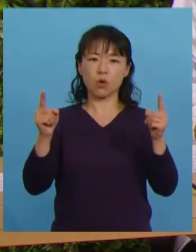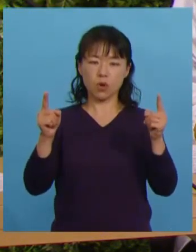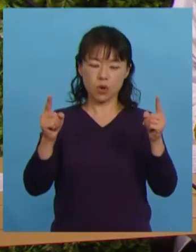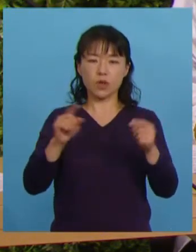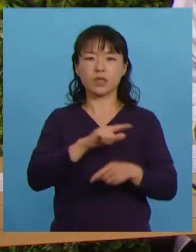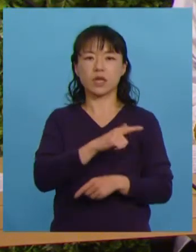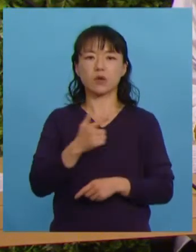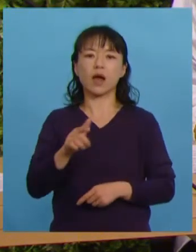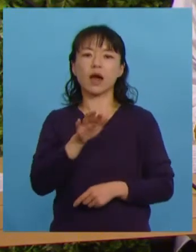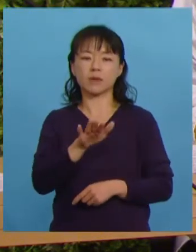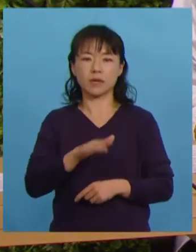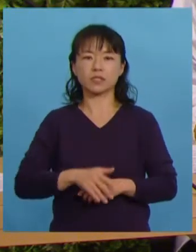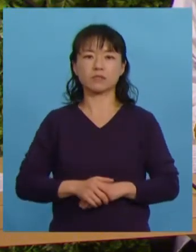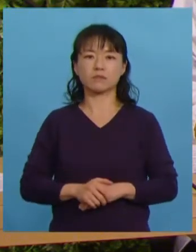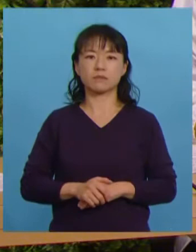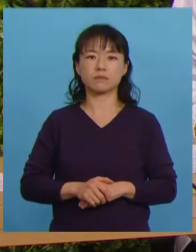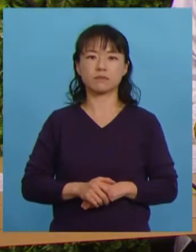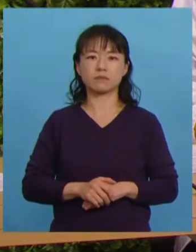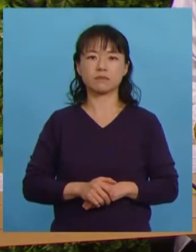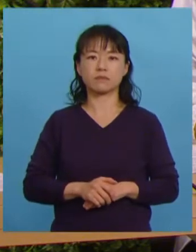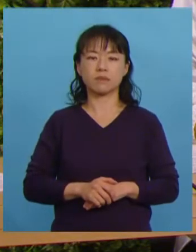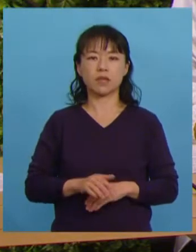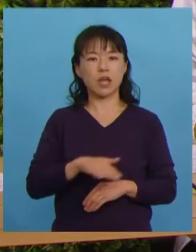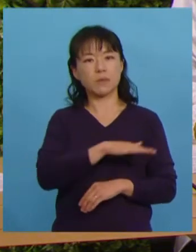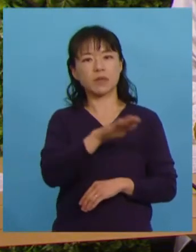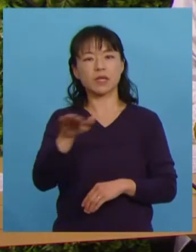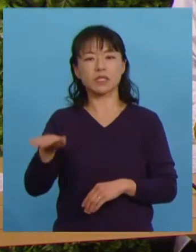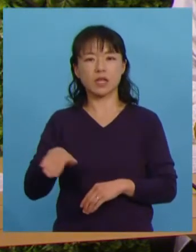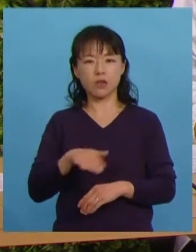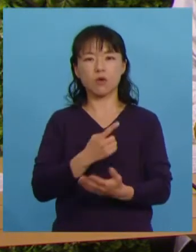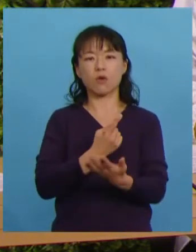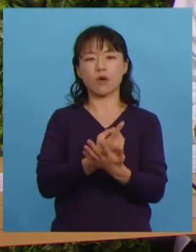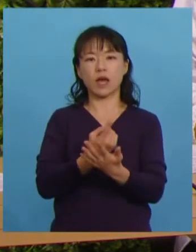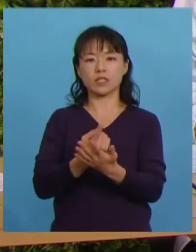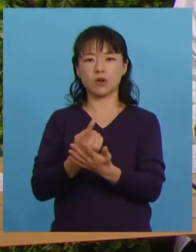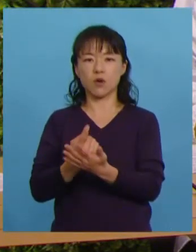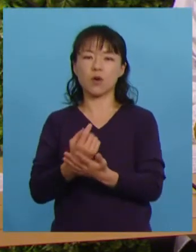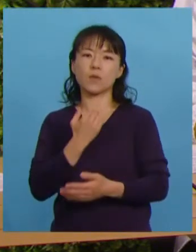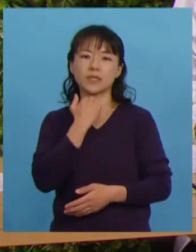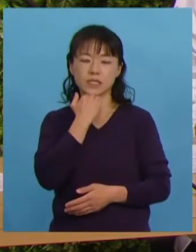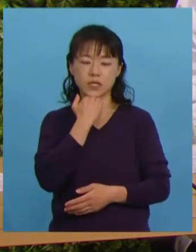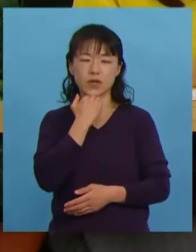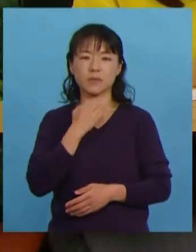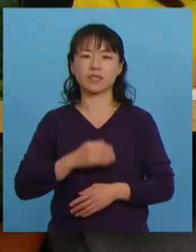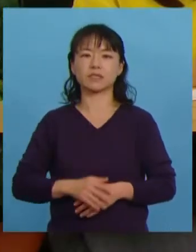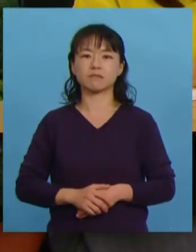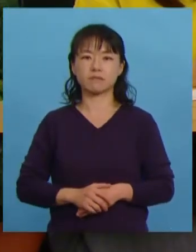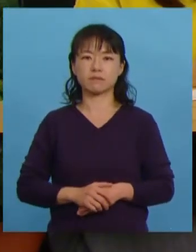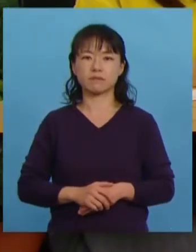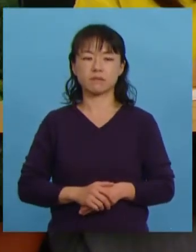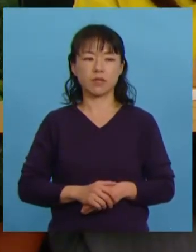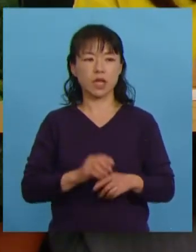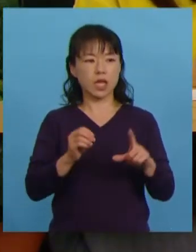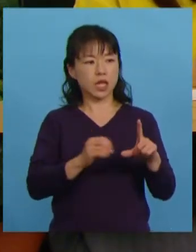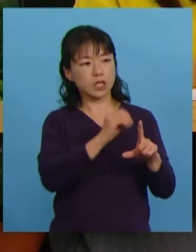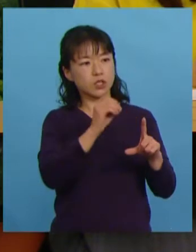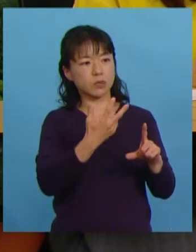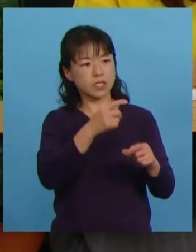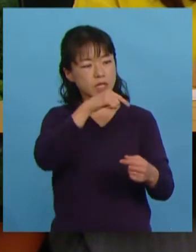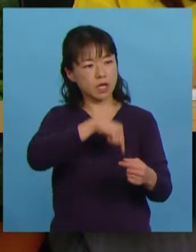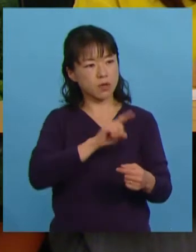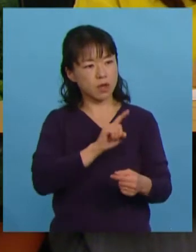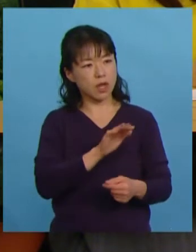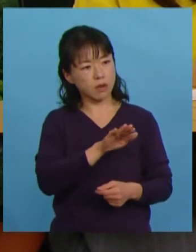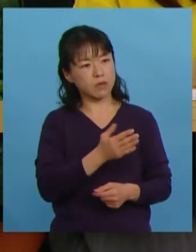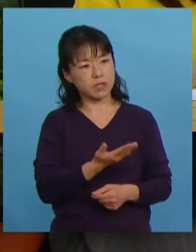ズ抽選会などもあります。皆さんのご来場を心からお待ちしております。 はい、では東近江市内ではどの